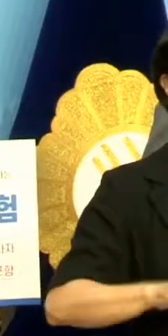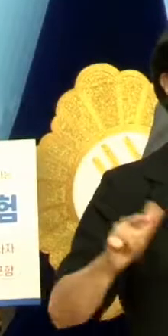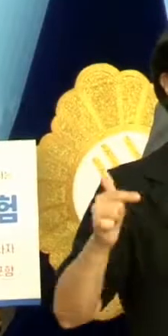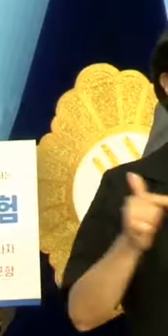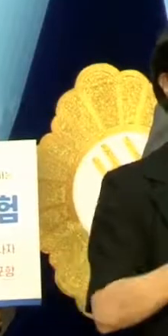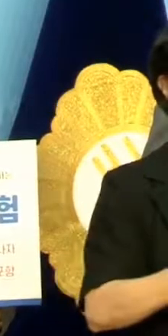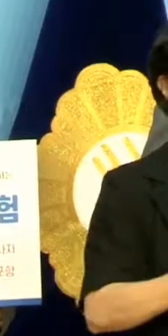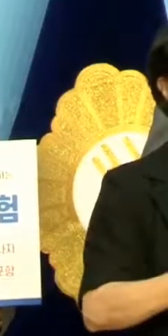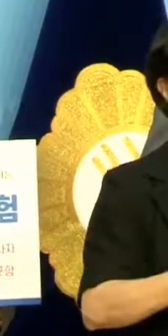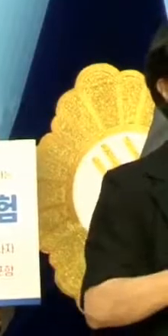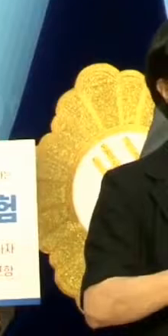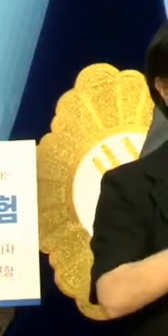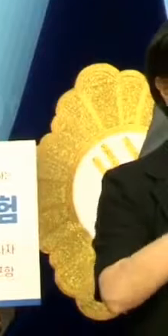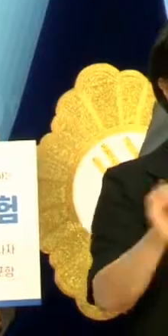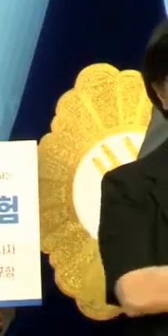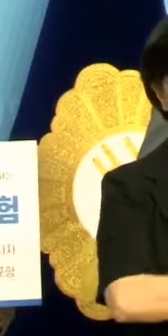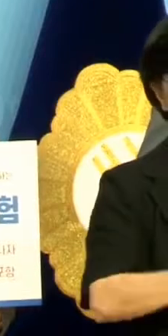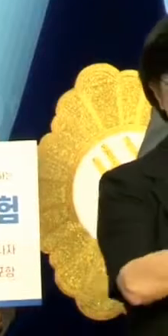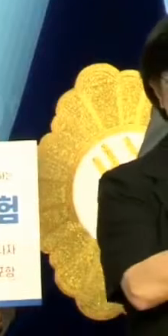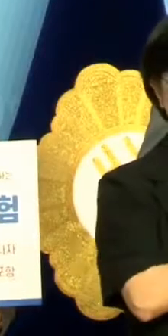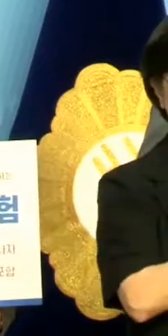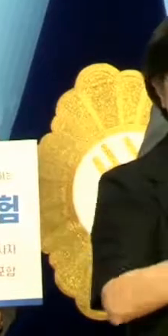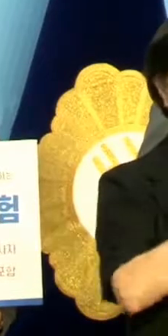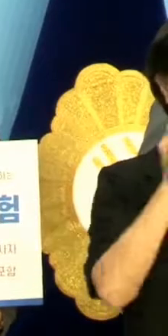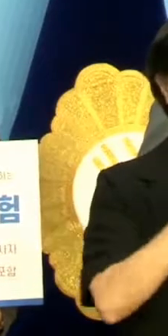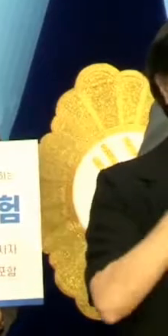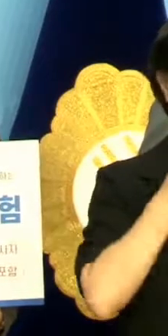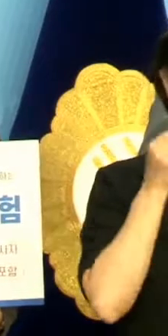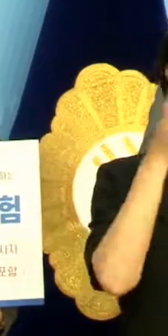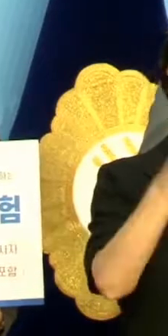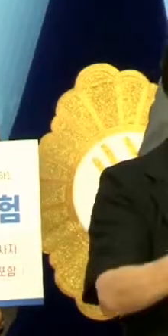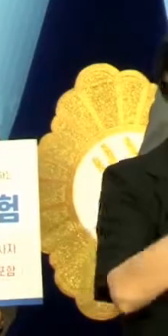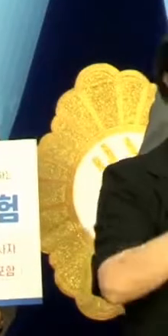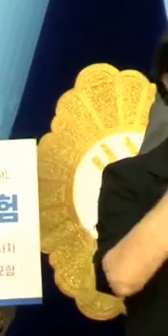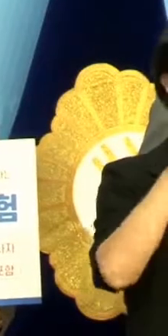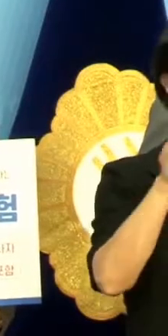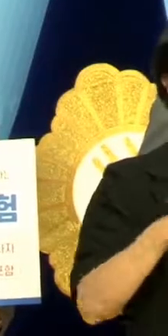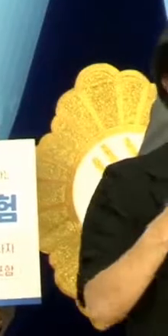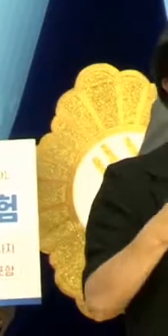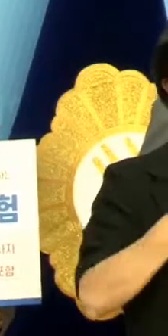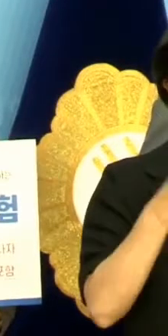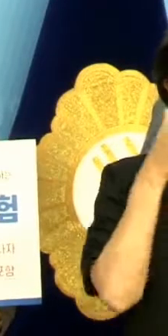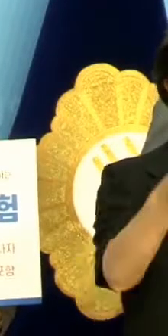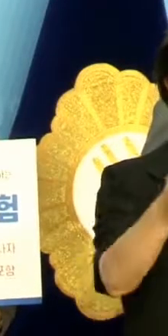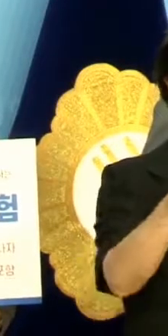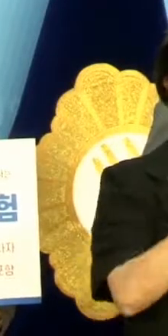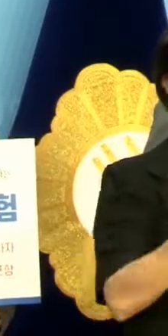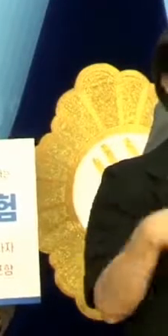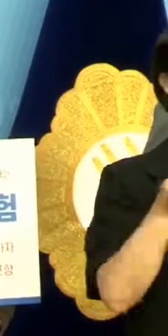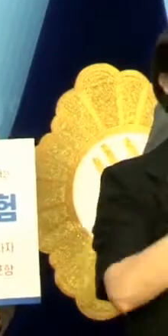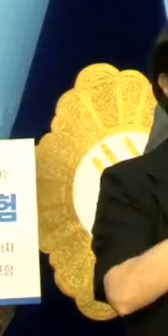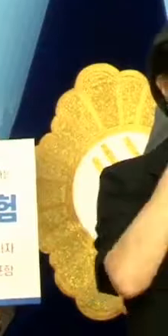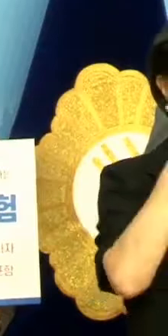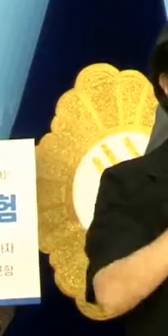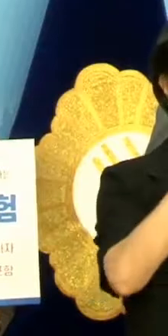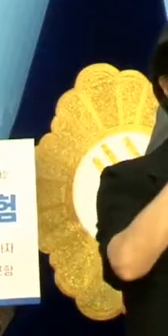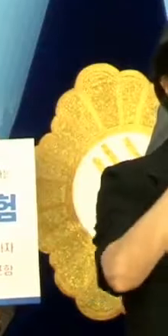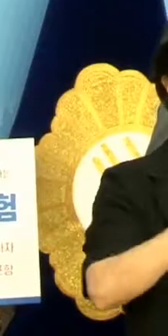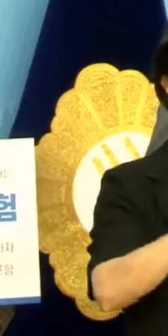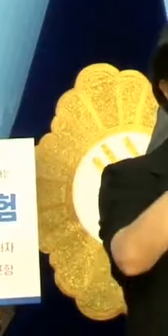15인 위원 으로 구성되었는데 사회 복지학 교육학 의학 땅 여러 전문가와 한부모가족 입양